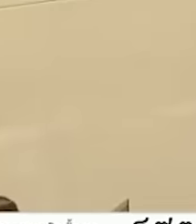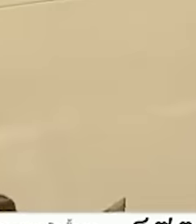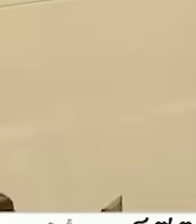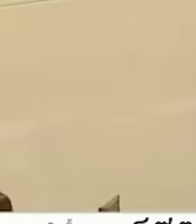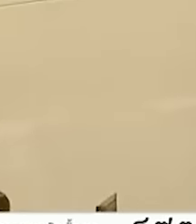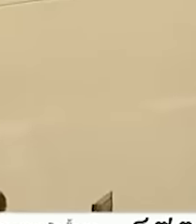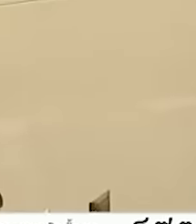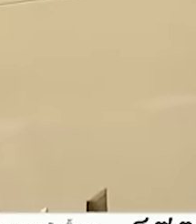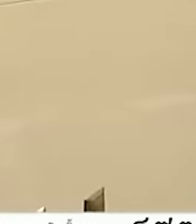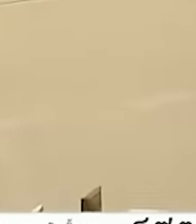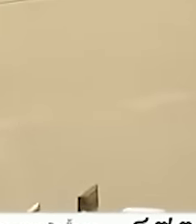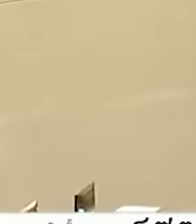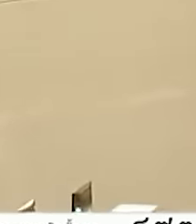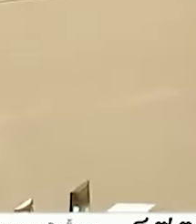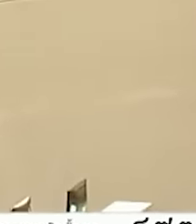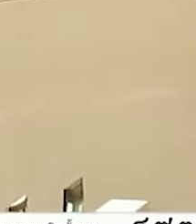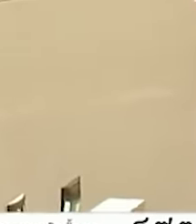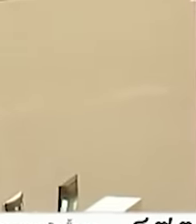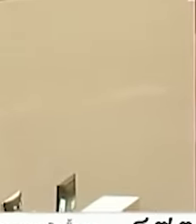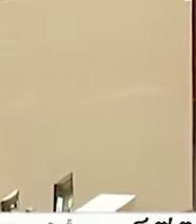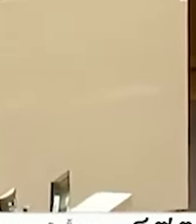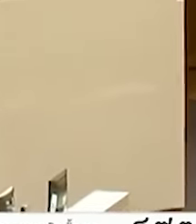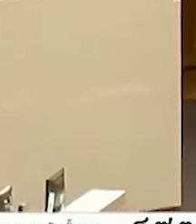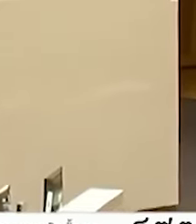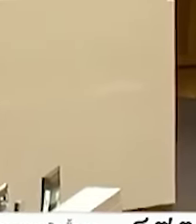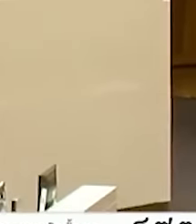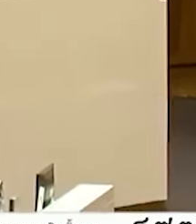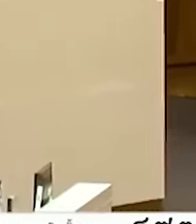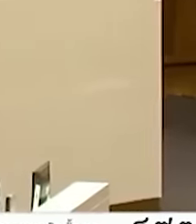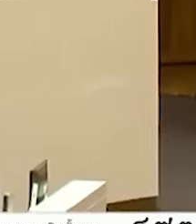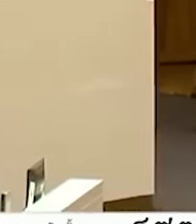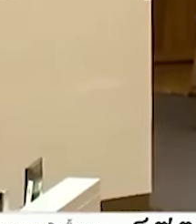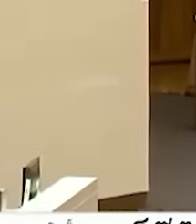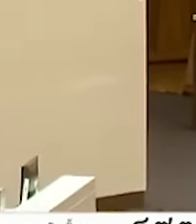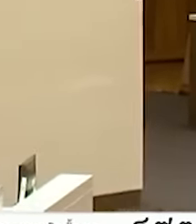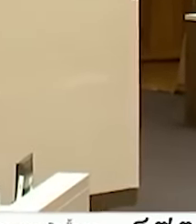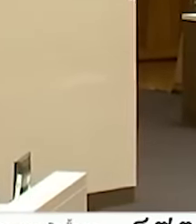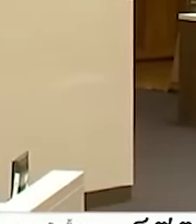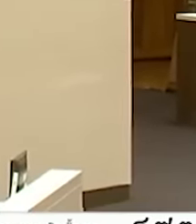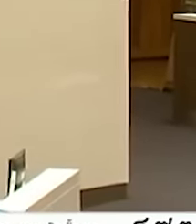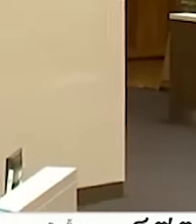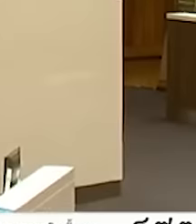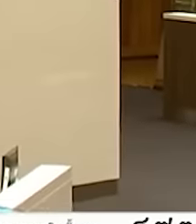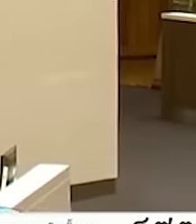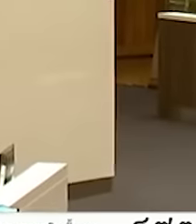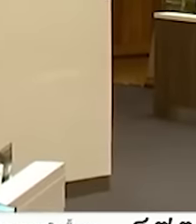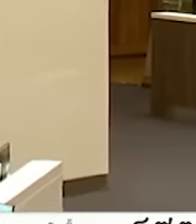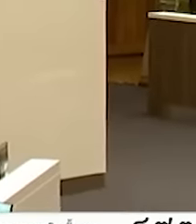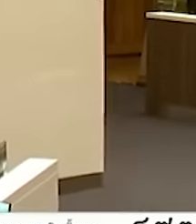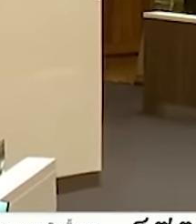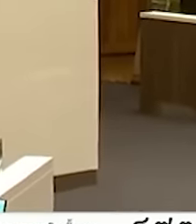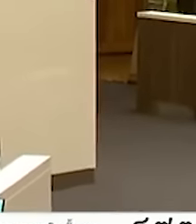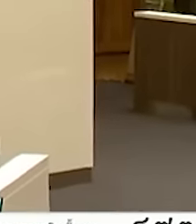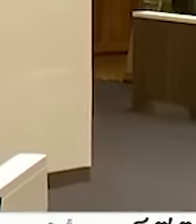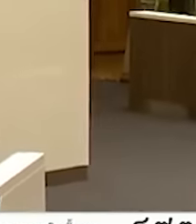ใหม่พรรคเพื่อไทยค่ะทางนายประดิษฐ์สังขจายส.ส.จังหวัดพระนครศรีอยุธยาพรรคภูมิใจไทยนะคะน